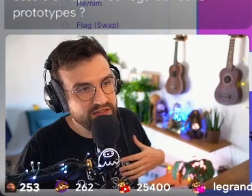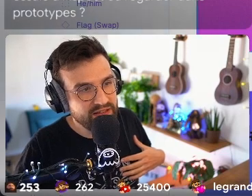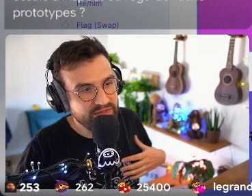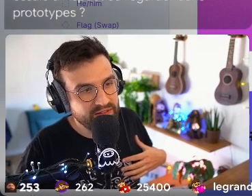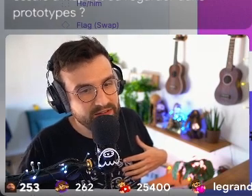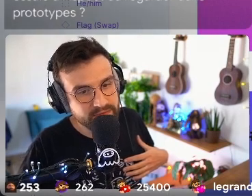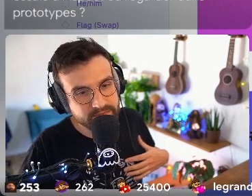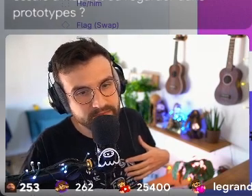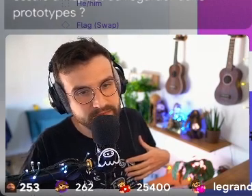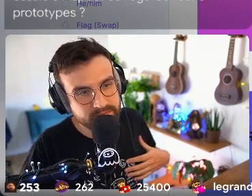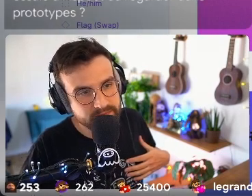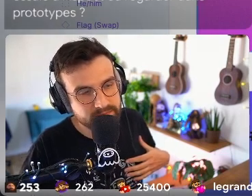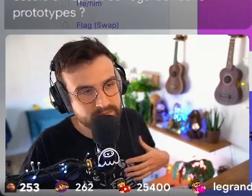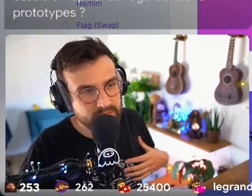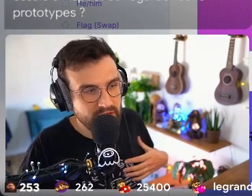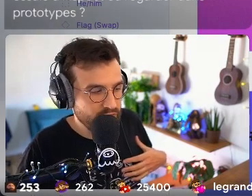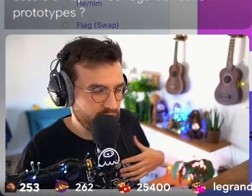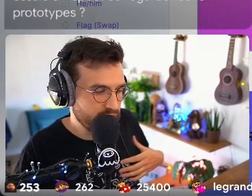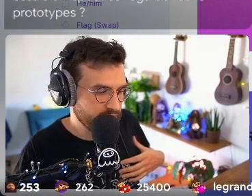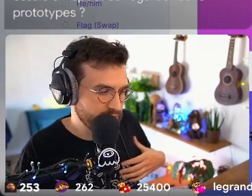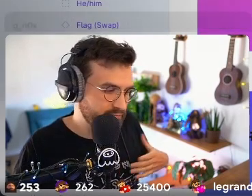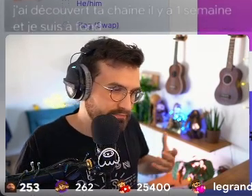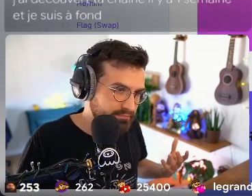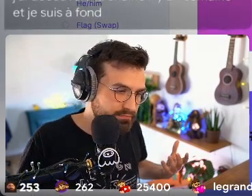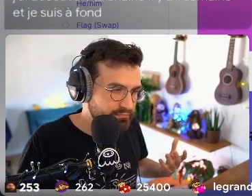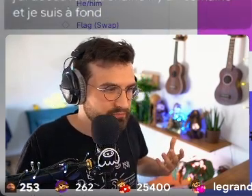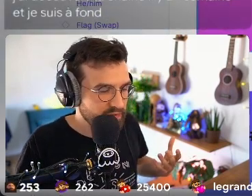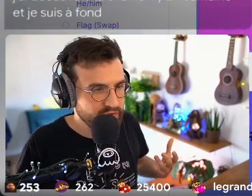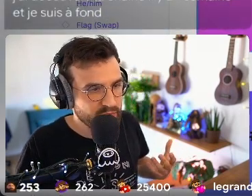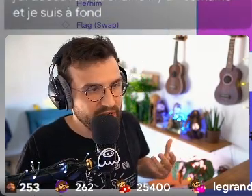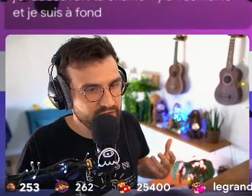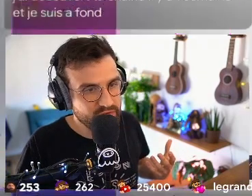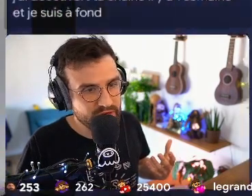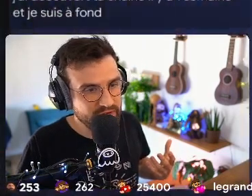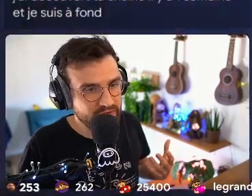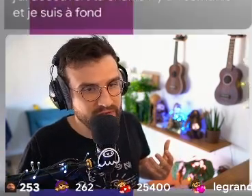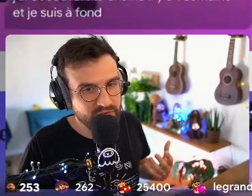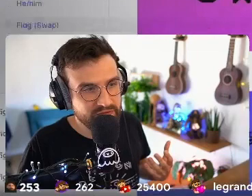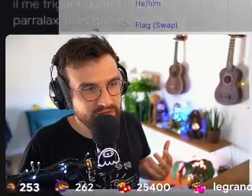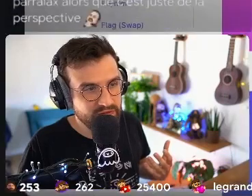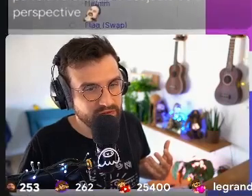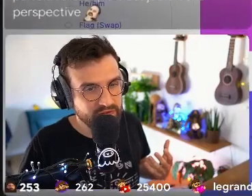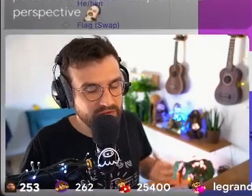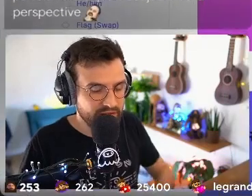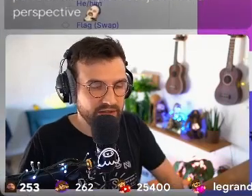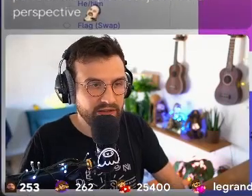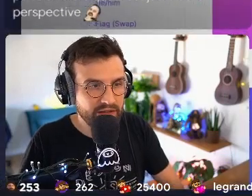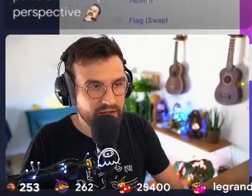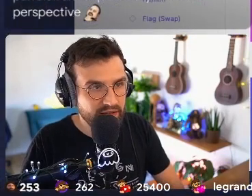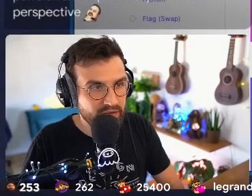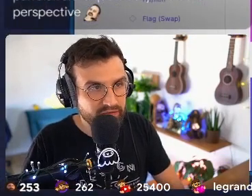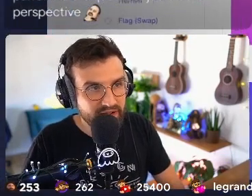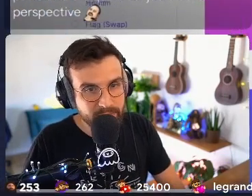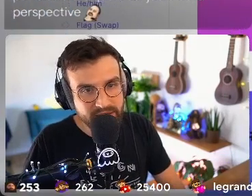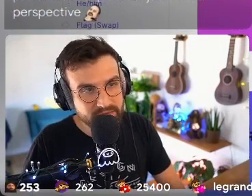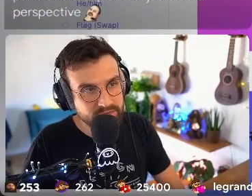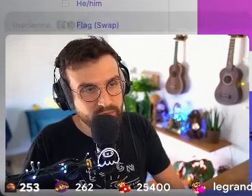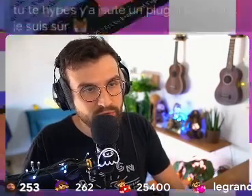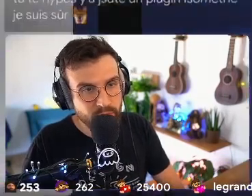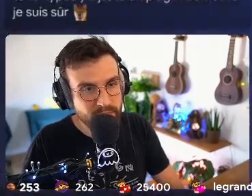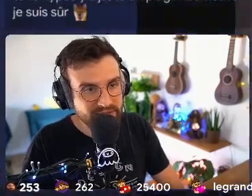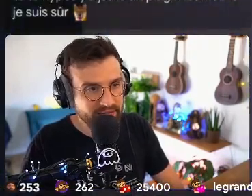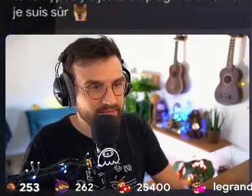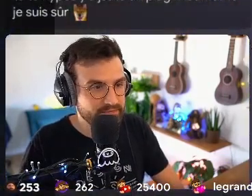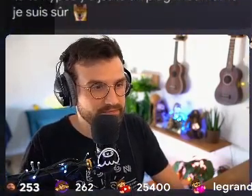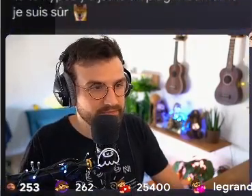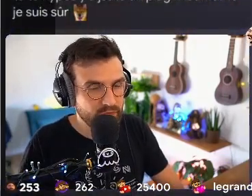c'est un plugin qui a fait ça? Et du coup, dommage. Ou est-ce que c'est une nouvelle features? On verra bien.